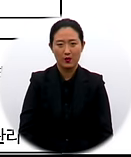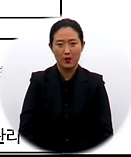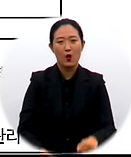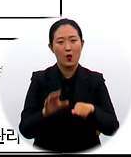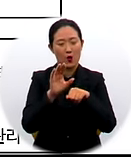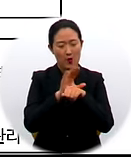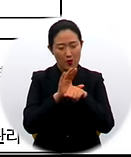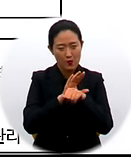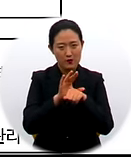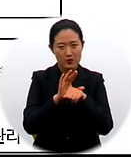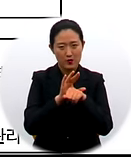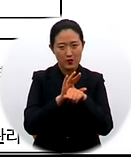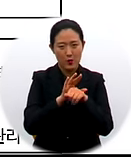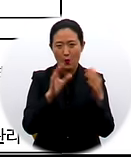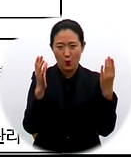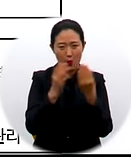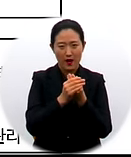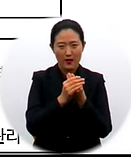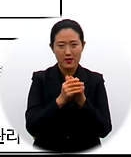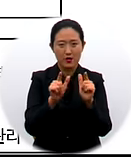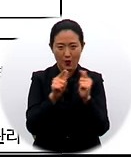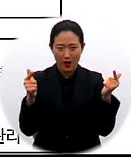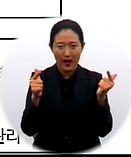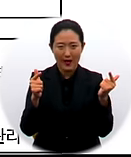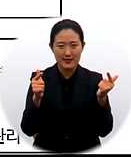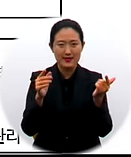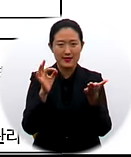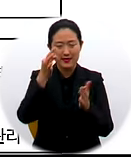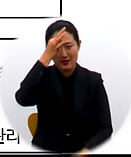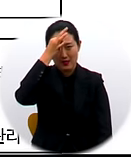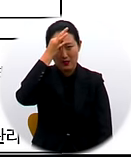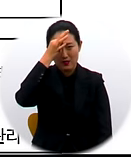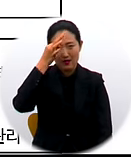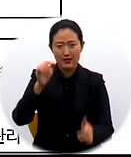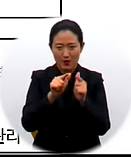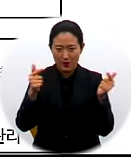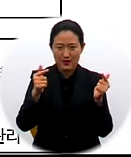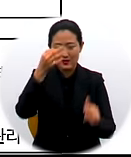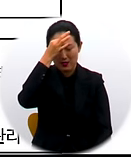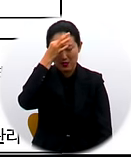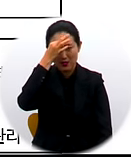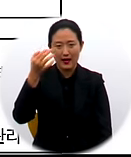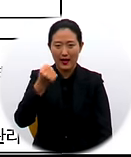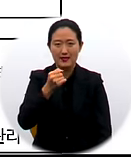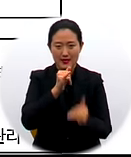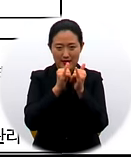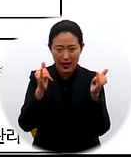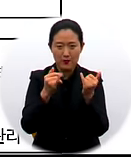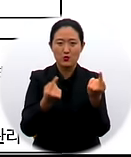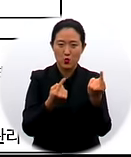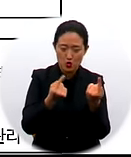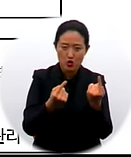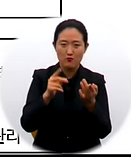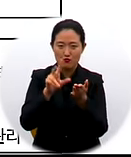주로 사용성이 굉장히 높은 복합적인 역량이죠. 팀워크, 커뮤니케이션 스킬, 조율 능력, 문제 해결 능력, 기획력, 기타 등등 굉장히 좀